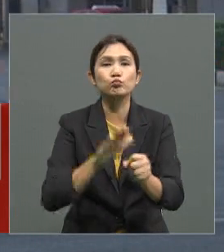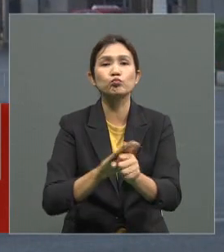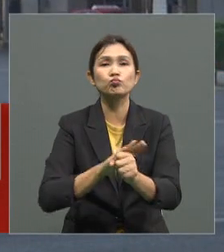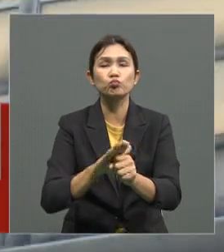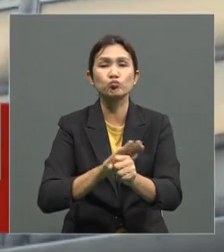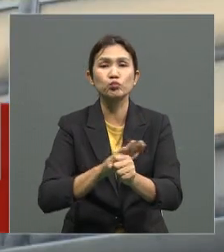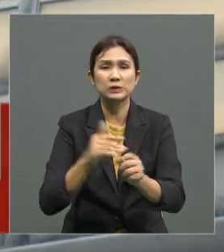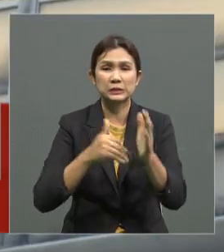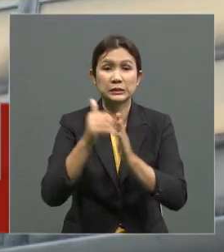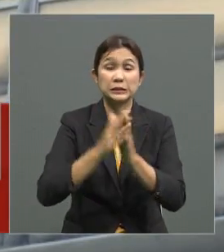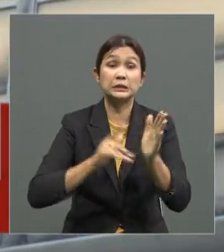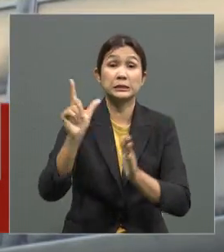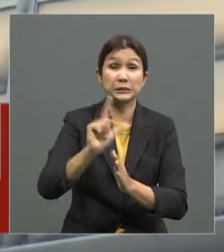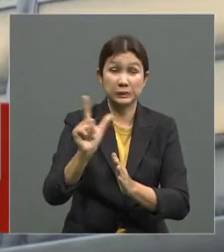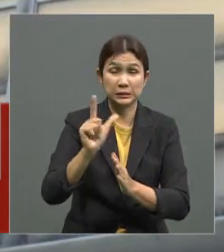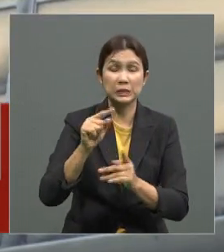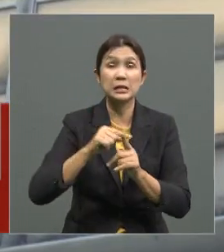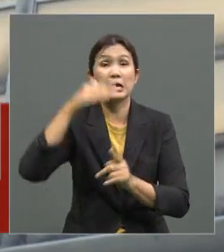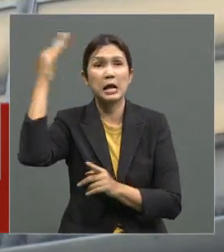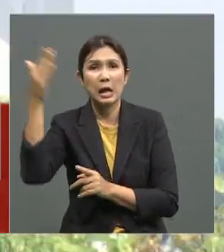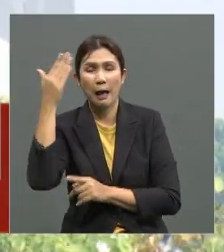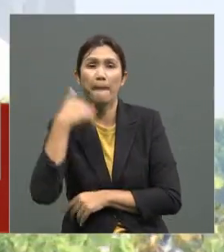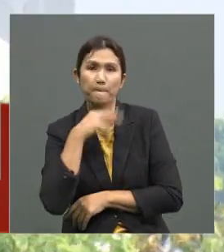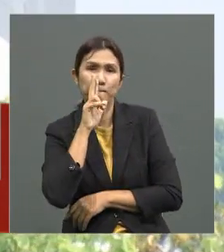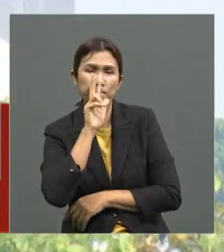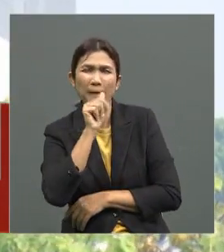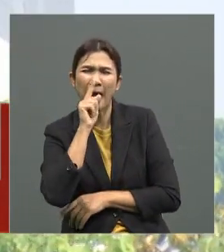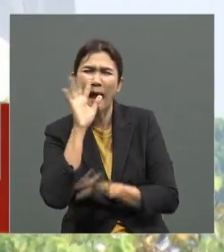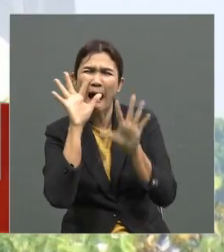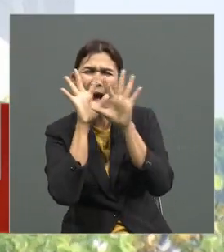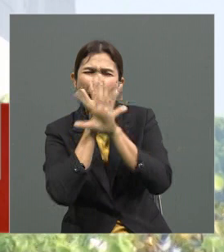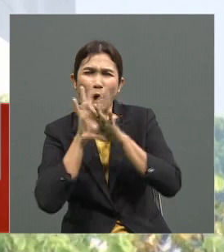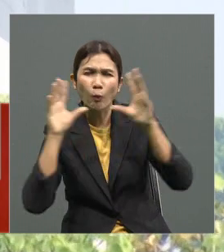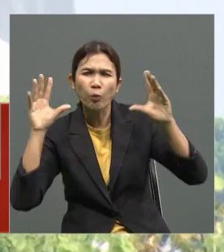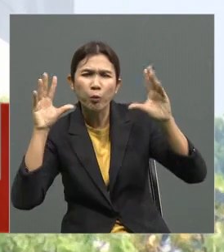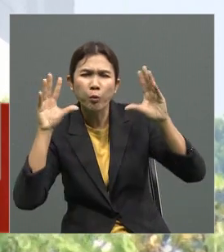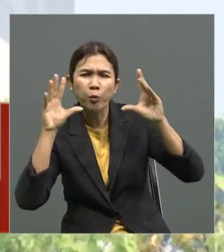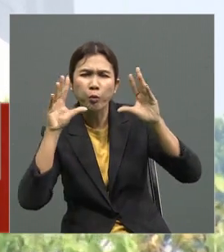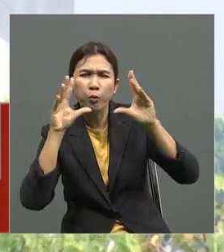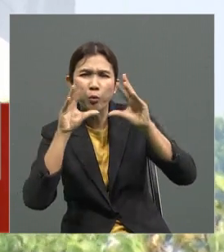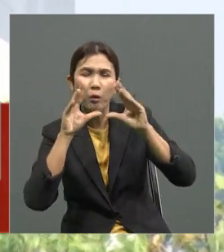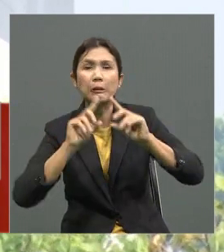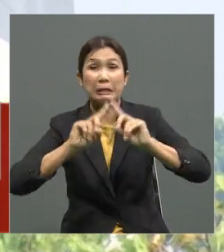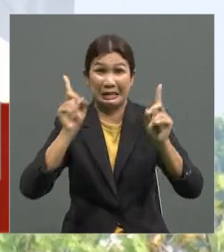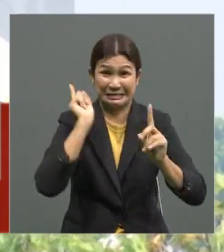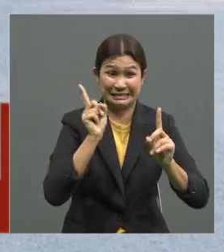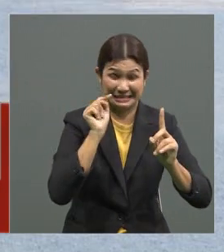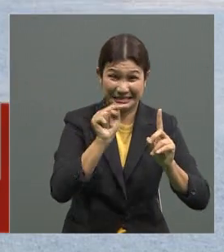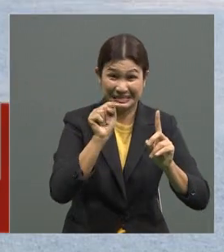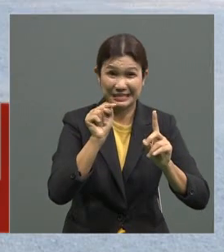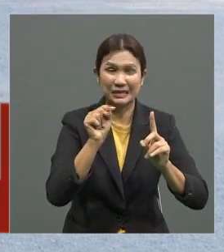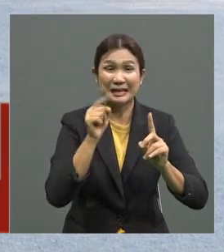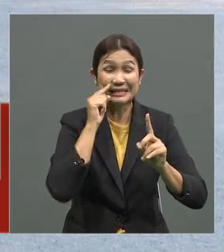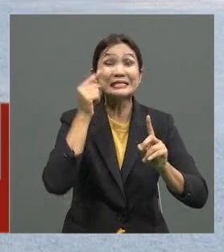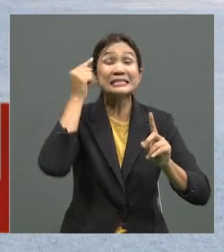างก็คือสีเหลืองลักษณะอากาศมองเห็นคล้ายๆกับเป็นหมอกจางๆแต่ว่าแท้จริงเนี่ยคุณผู้ชมถ้าเห็นแ